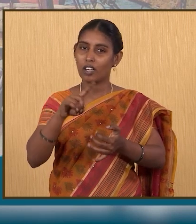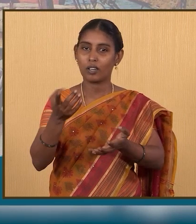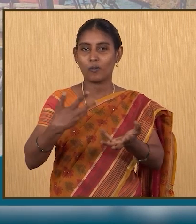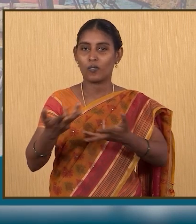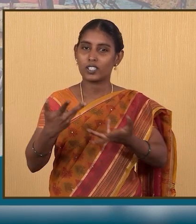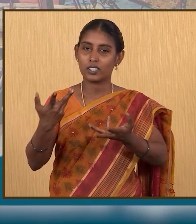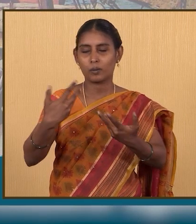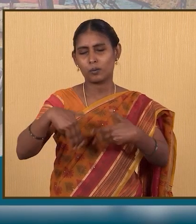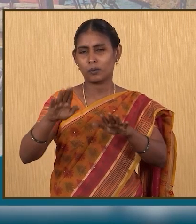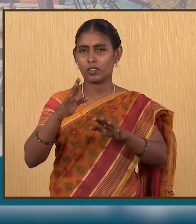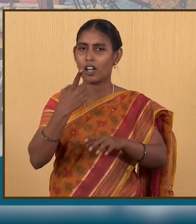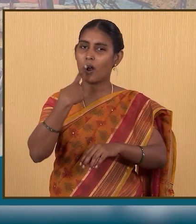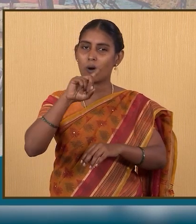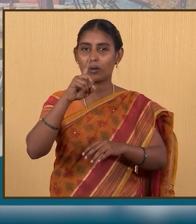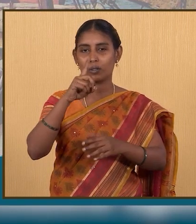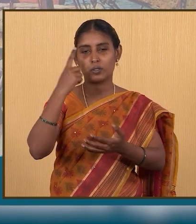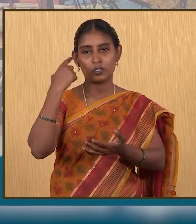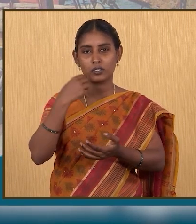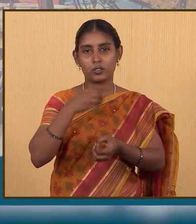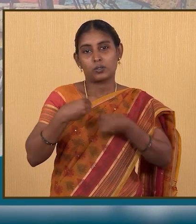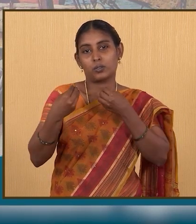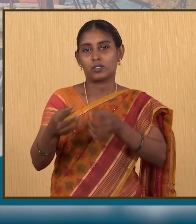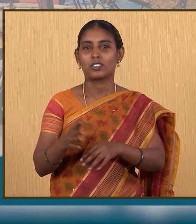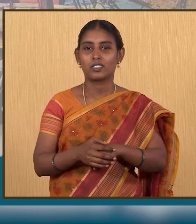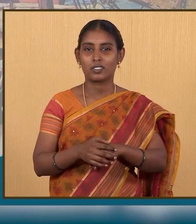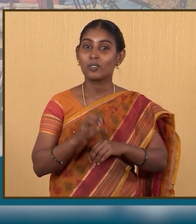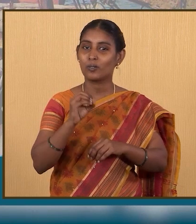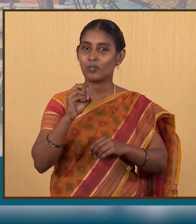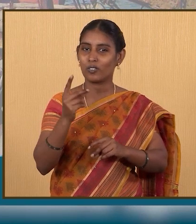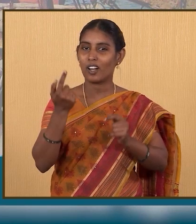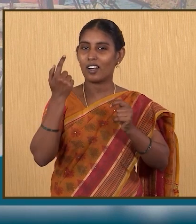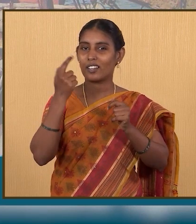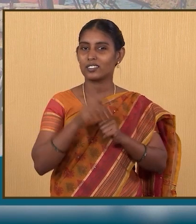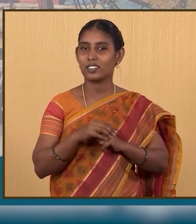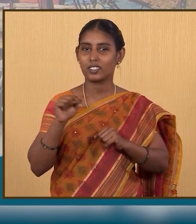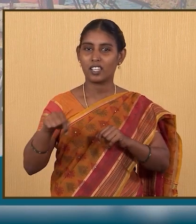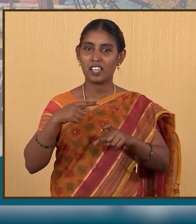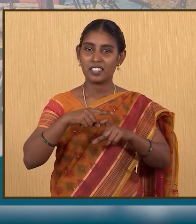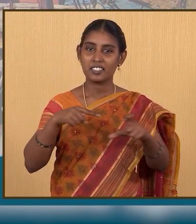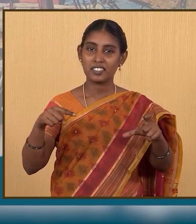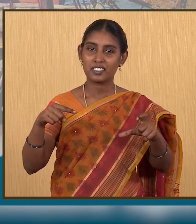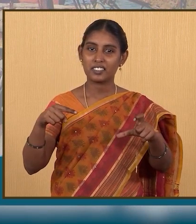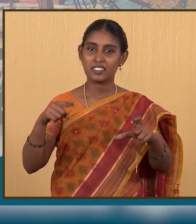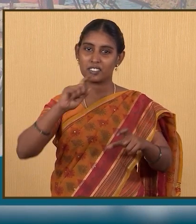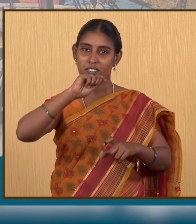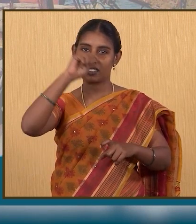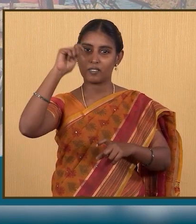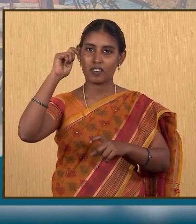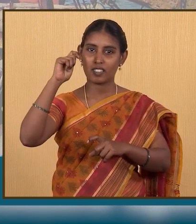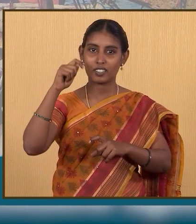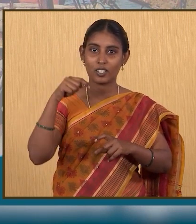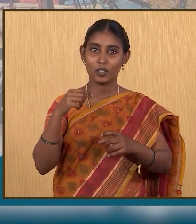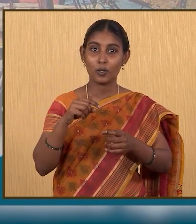கொடுத்துருவார். எப்போ, 1613. உடனே இந்த ஆங்கில கிழக்கிந்திய வணிக குழு